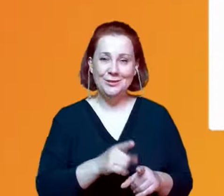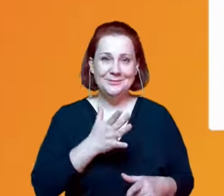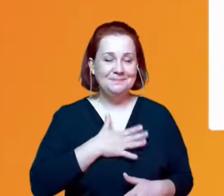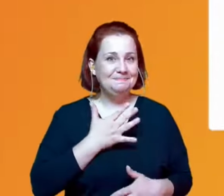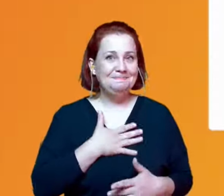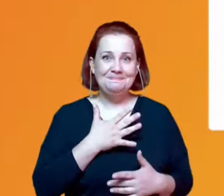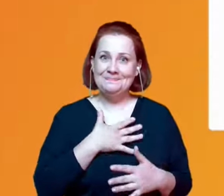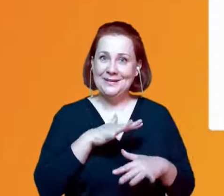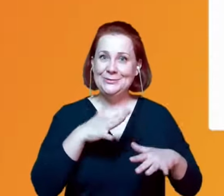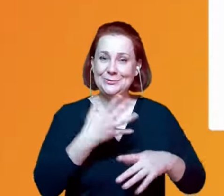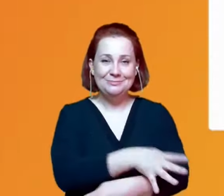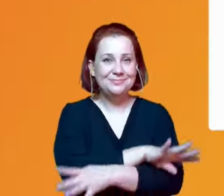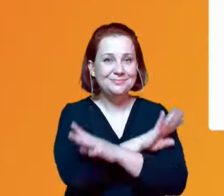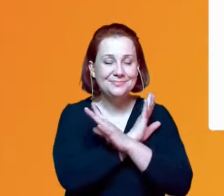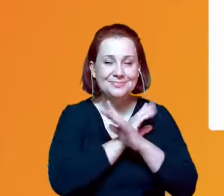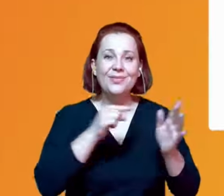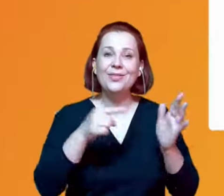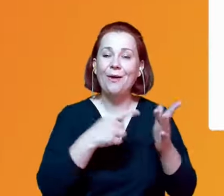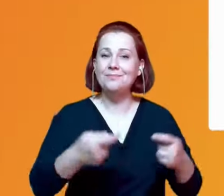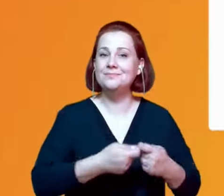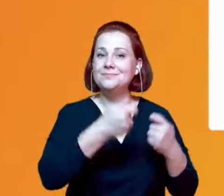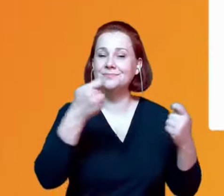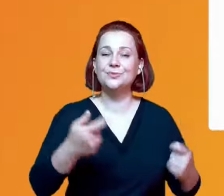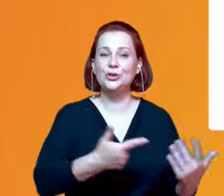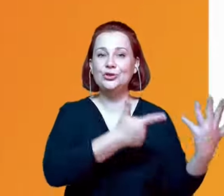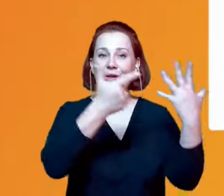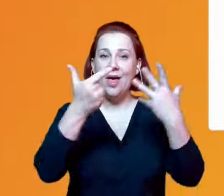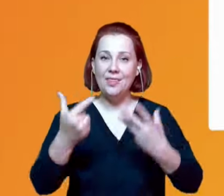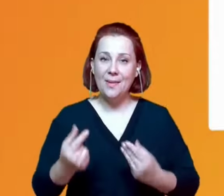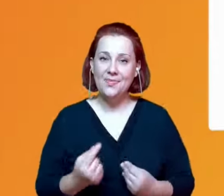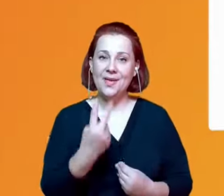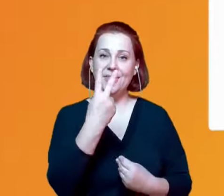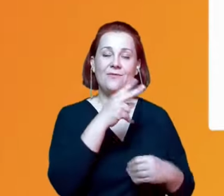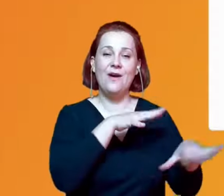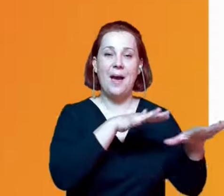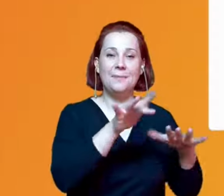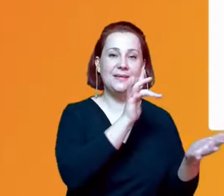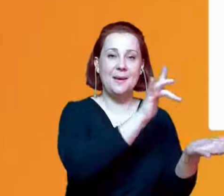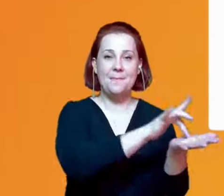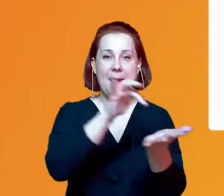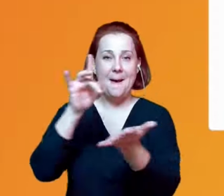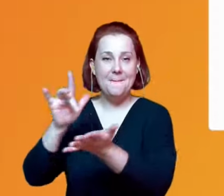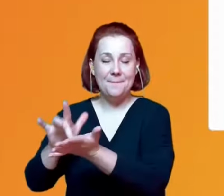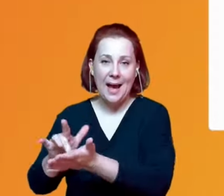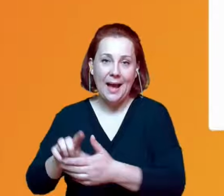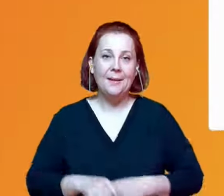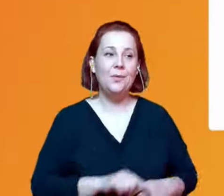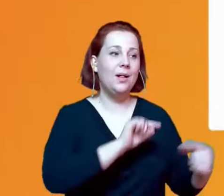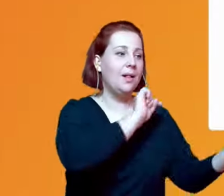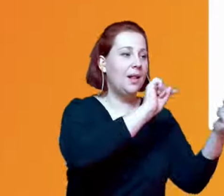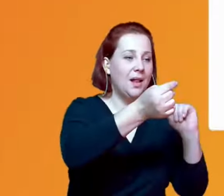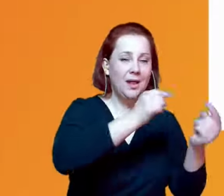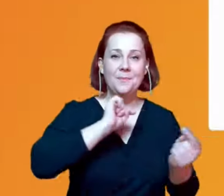ekscytujące. Trwało to wydarzenie 7 dni, w dwóch lokalizacjach toczyły się